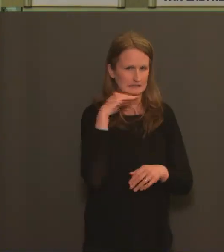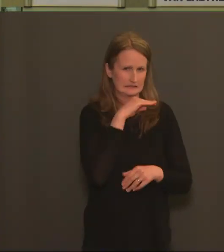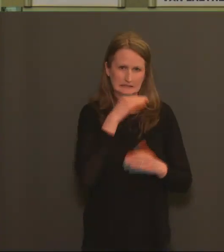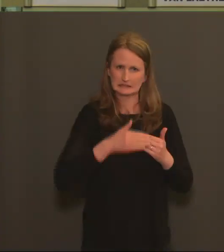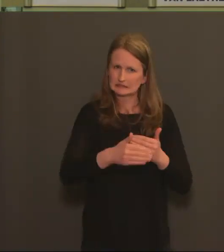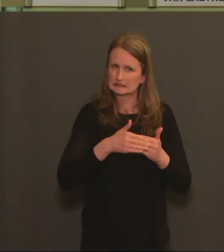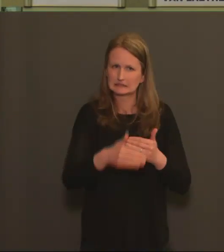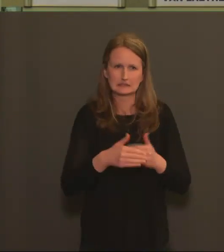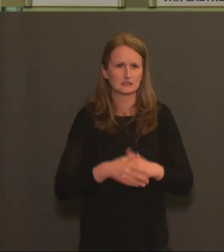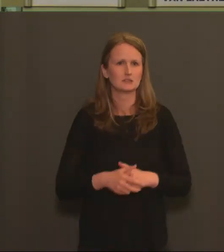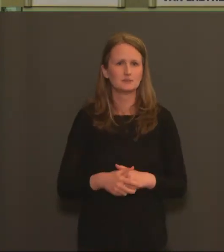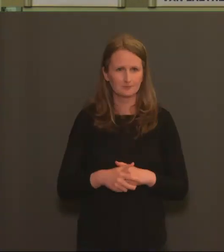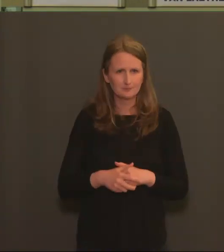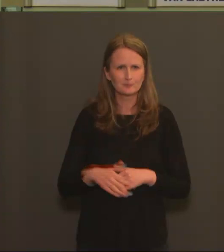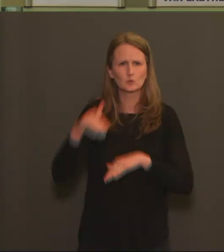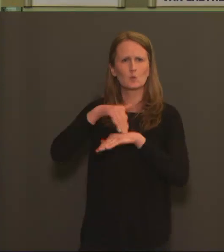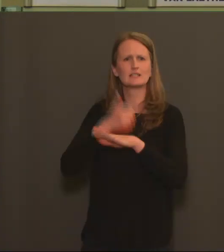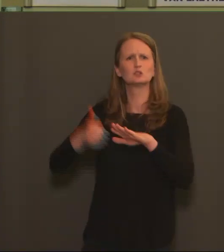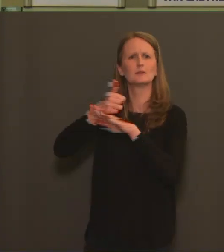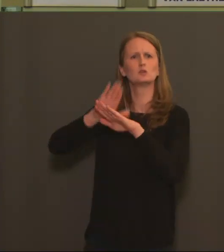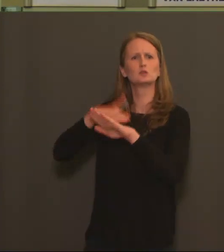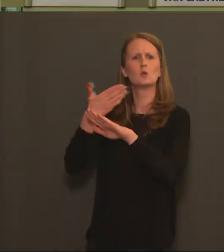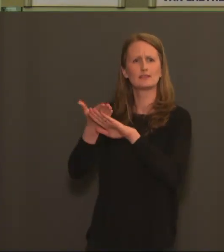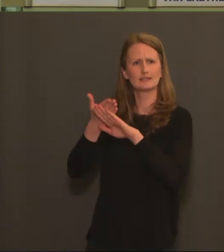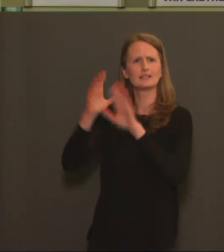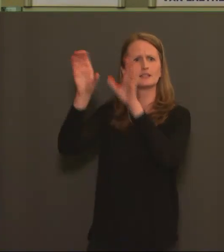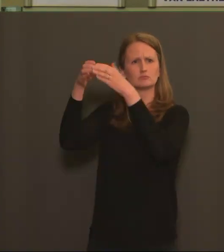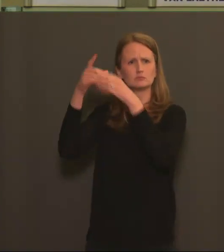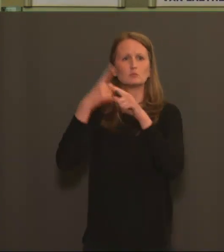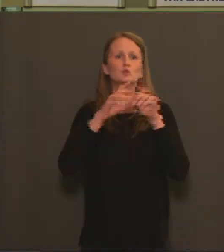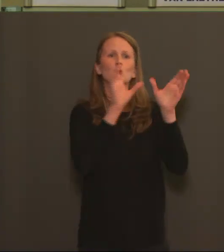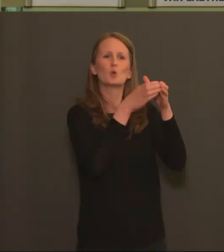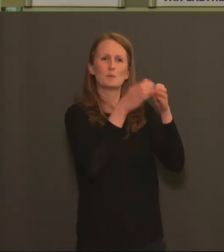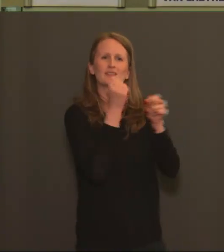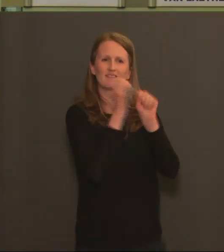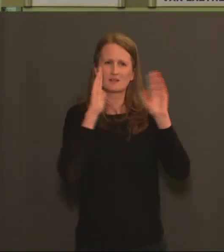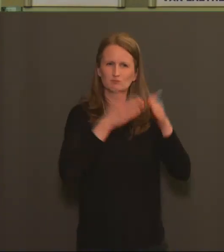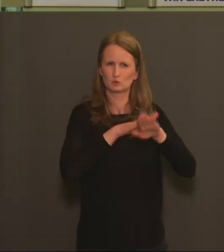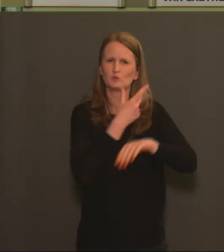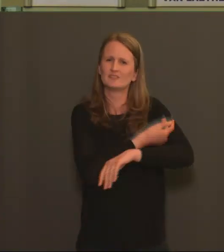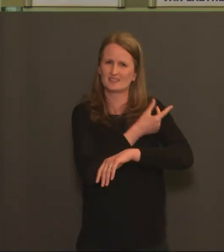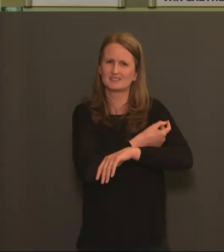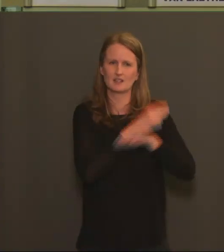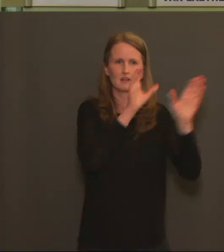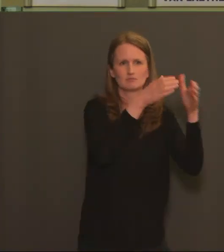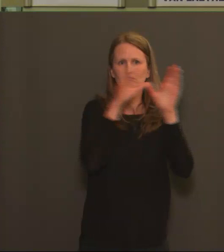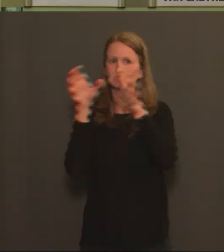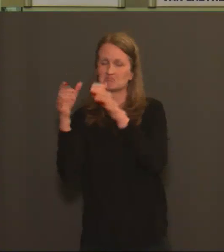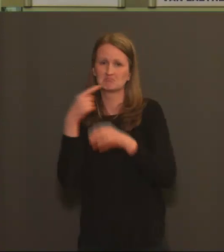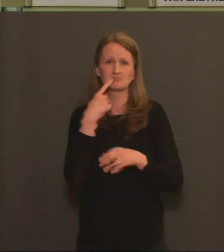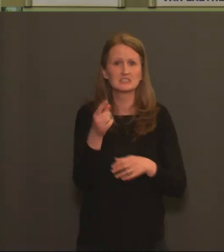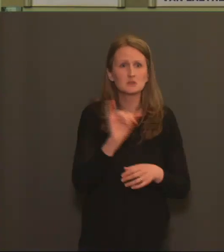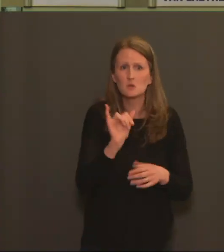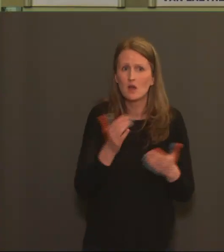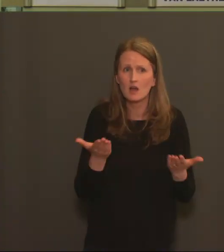la santé et acceptées par la Task Force de vaccination permettent actuellement, au vu de l'efficacité chez les plus de